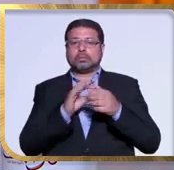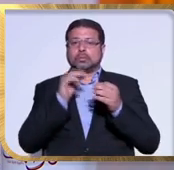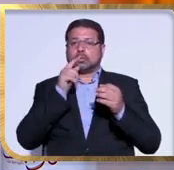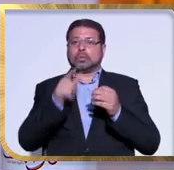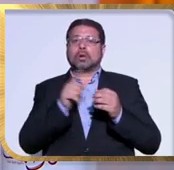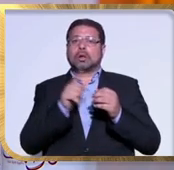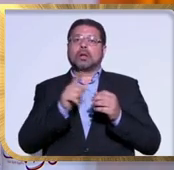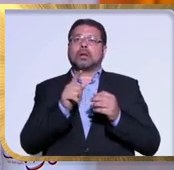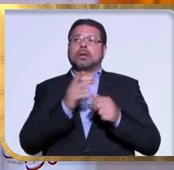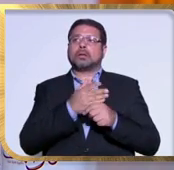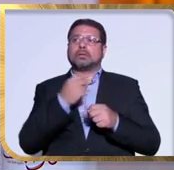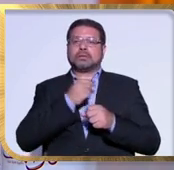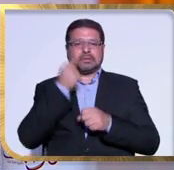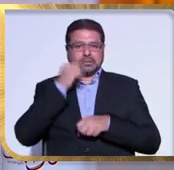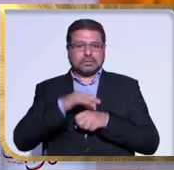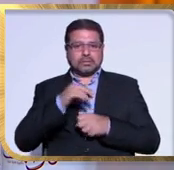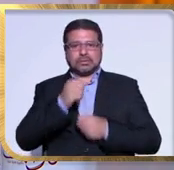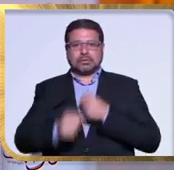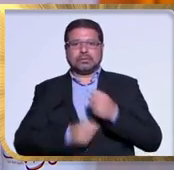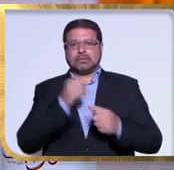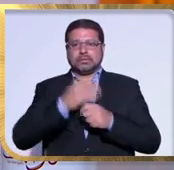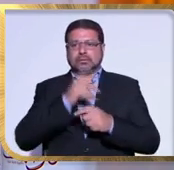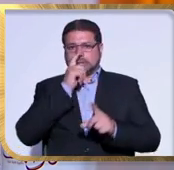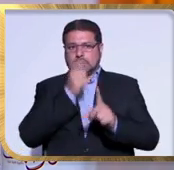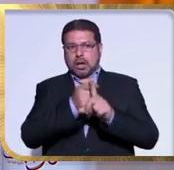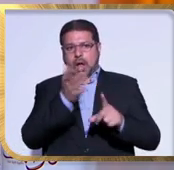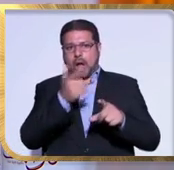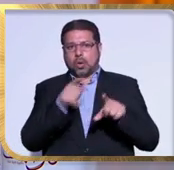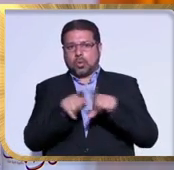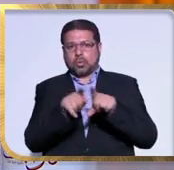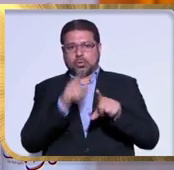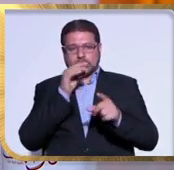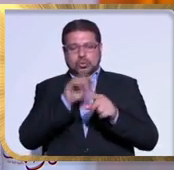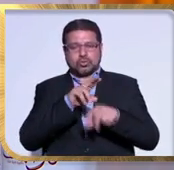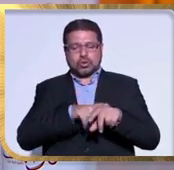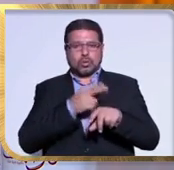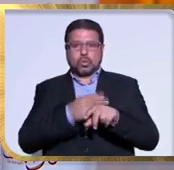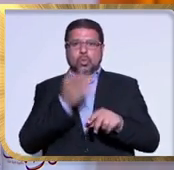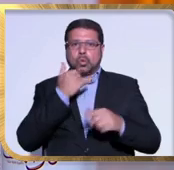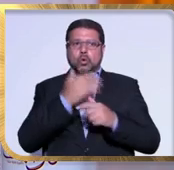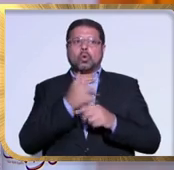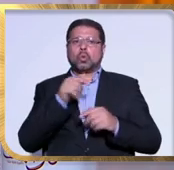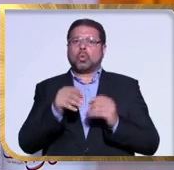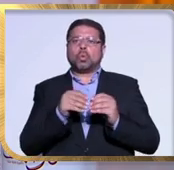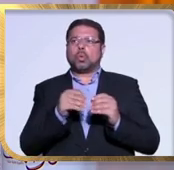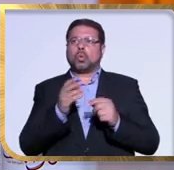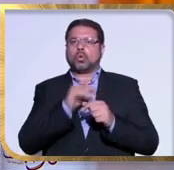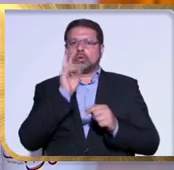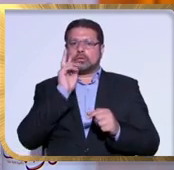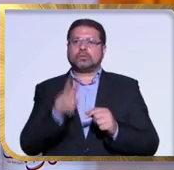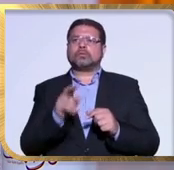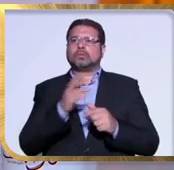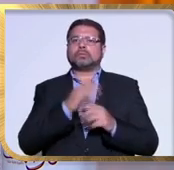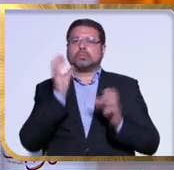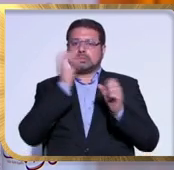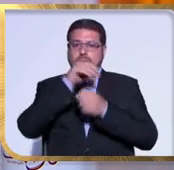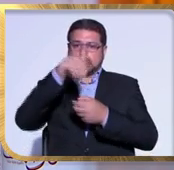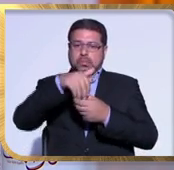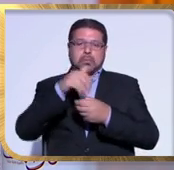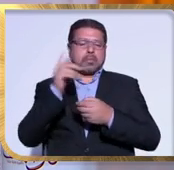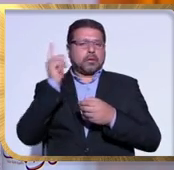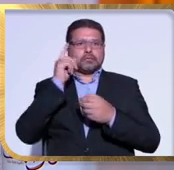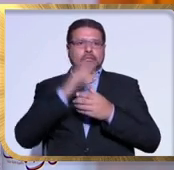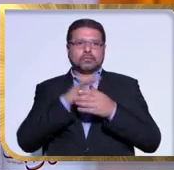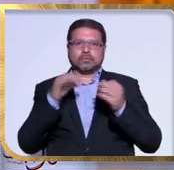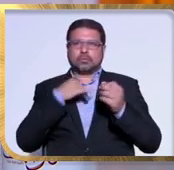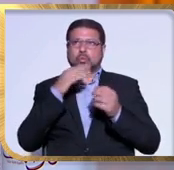ال يسعى الانسان للطعن في اخيه الانسان دون دليل احنا م لناش غير اللي احنا بنشوفه ما خفي عنا لا